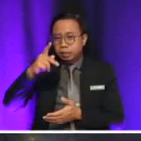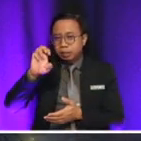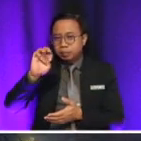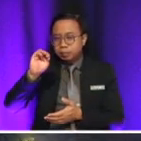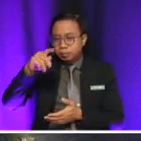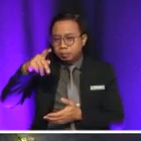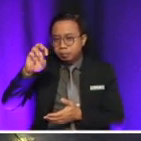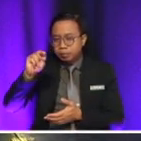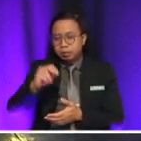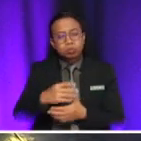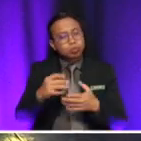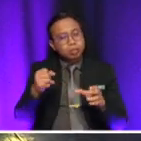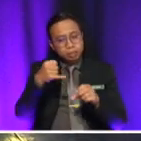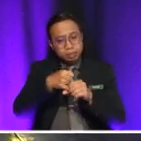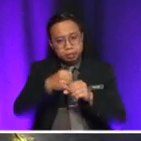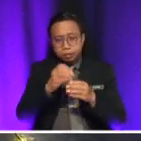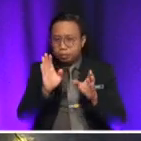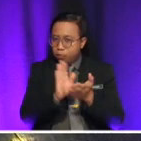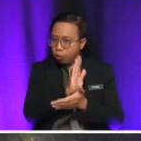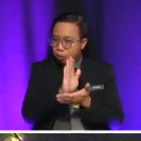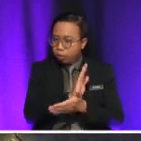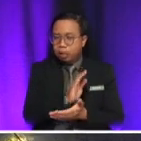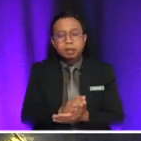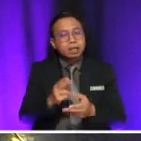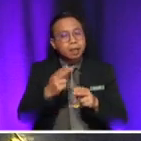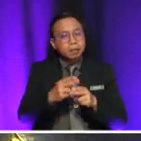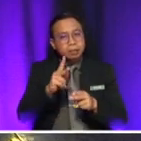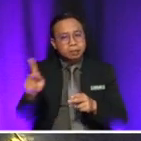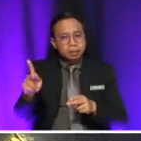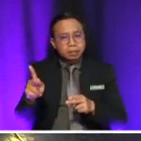dia dah isi Borang lidah menampilkan